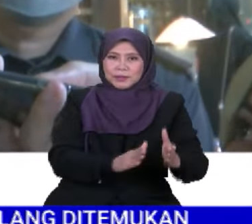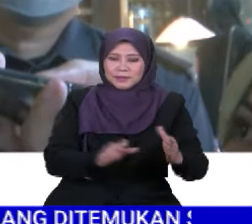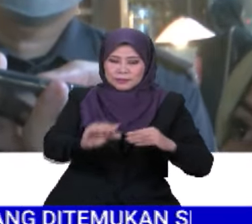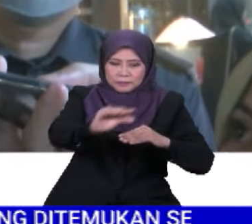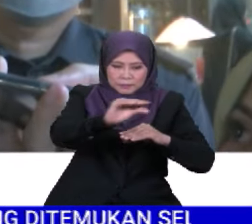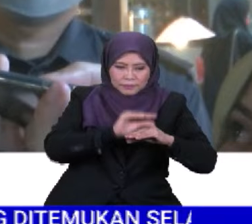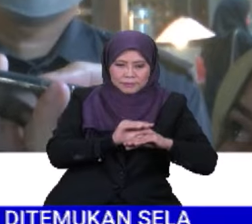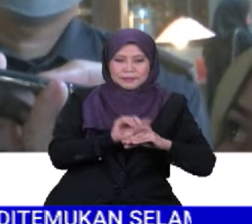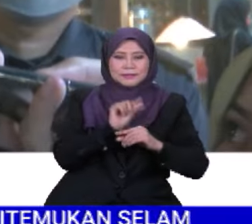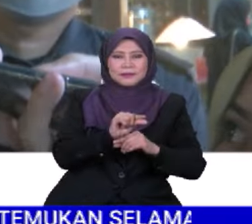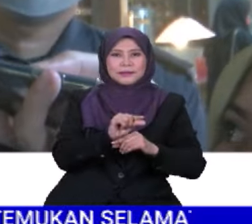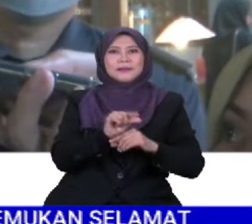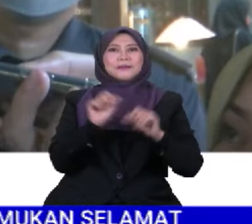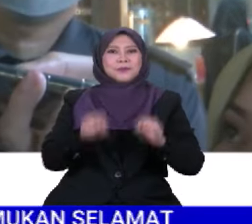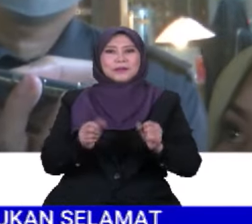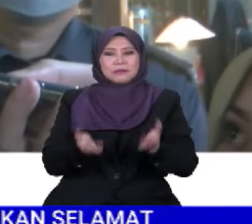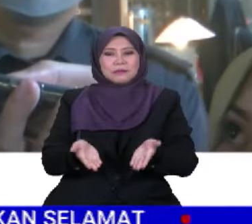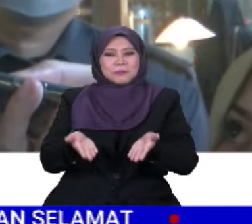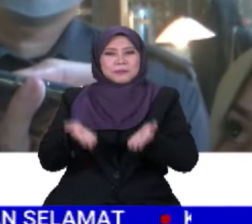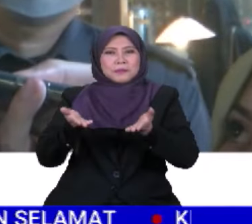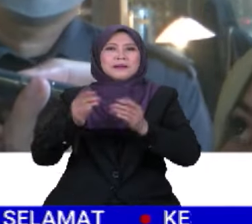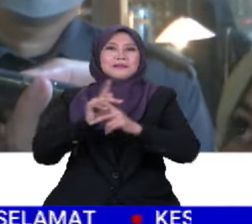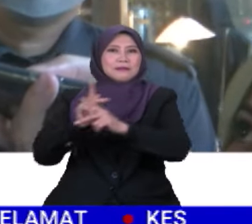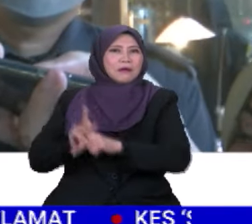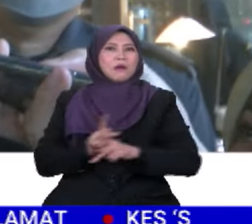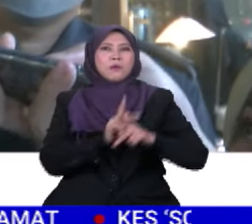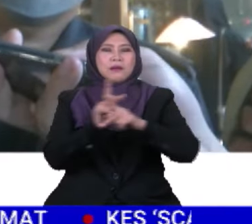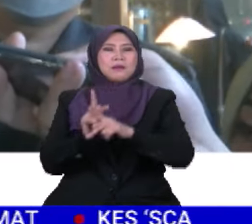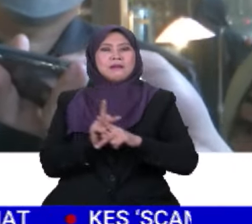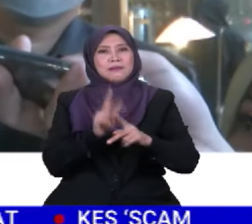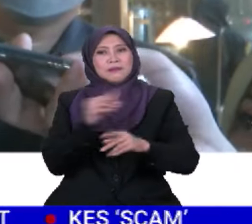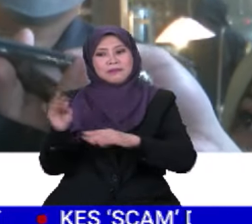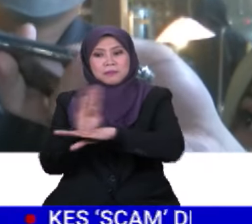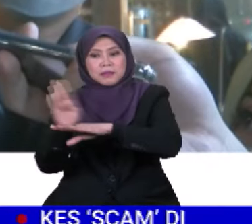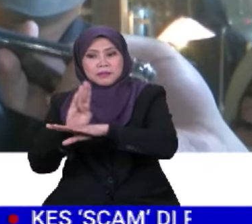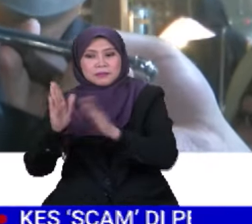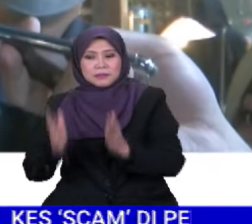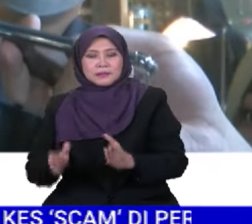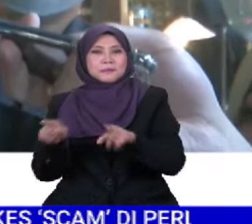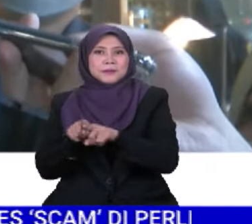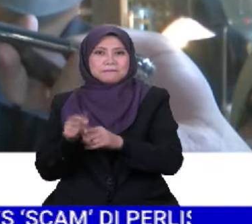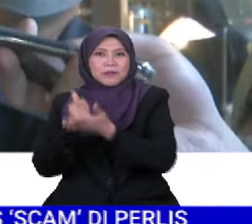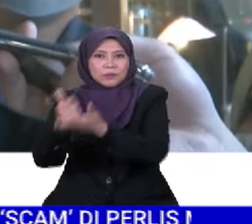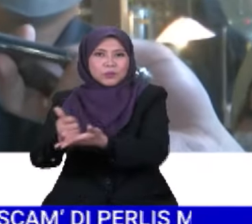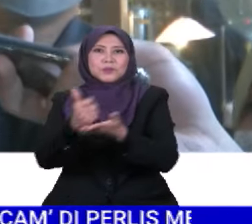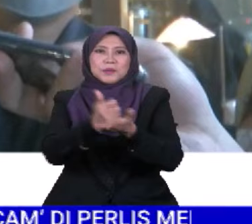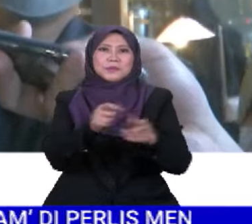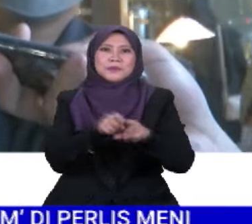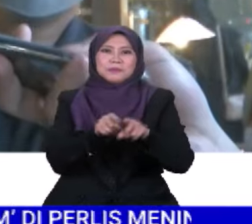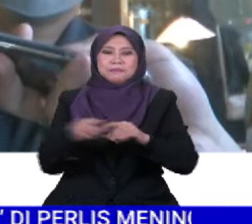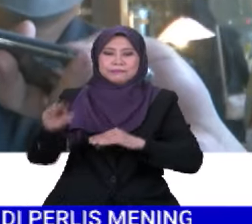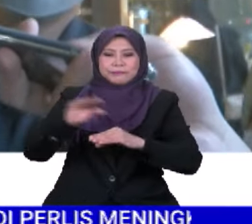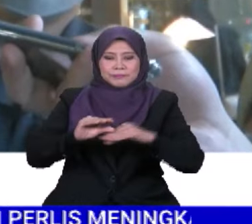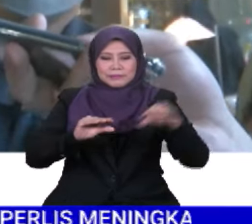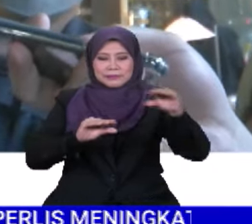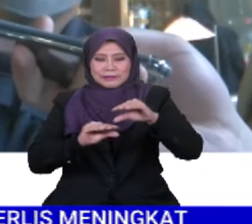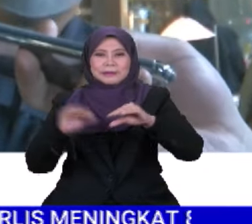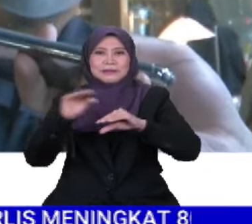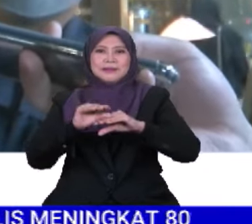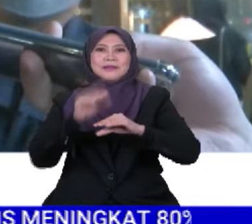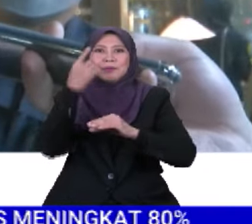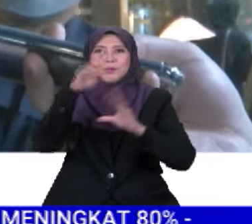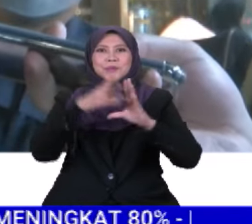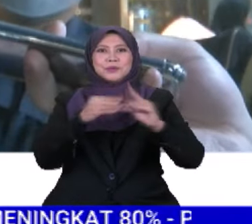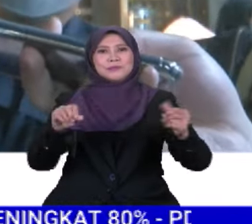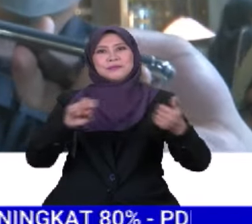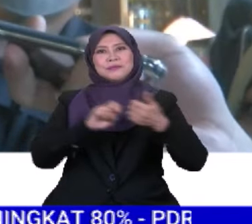sedikit sebab naiknya terkawal, penjual-penjual pun tampung sedikit. Itu semangat keluarga Malaysia dalam menangani inflasi.